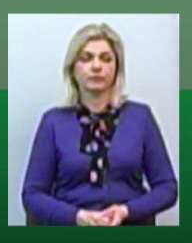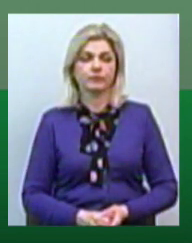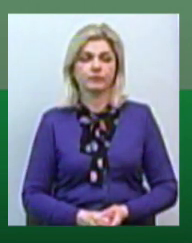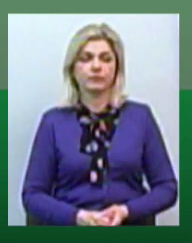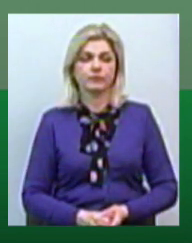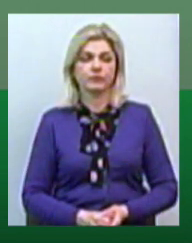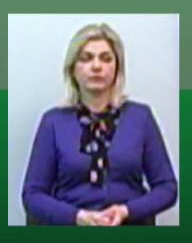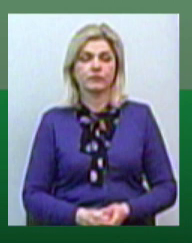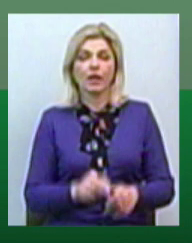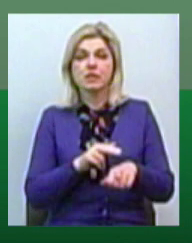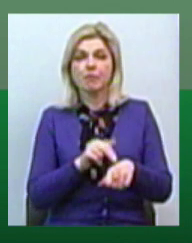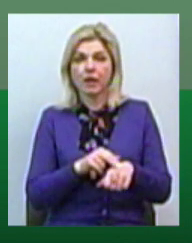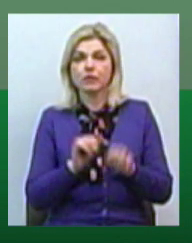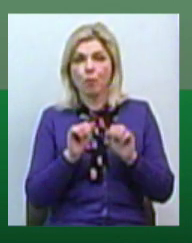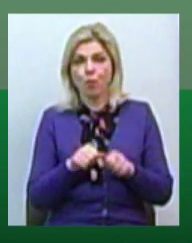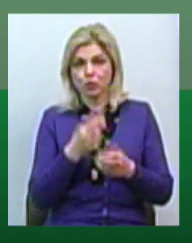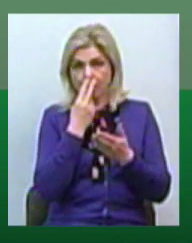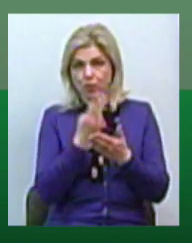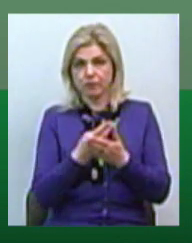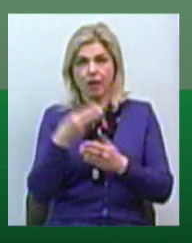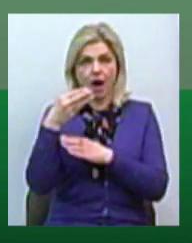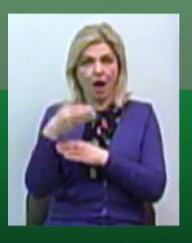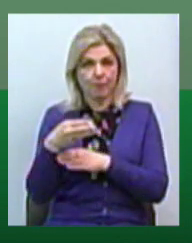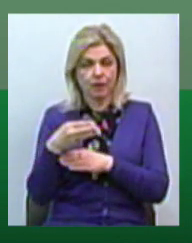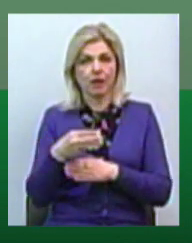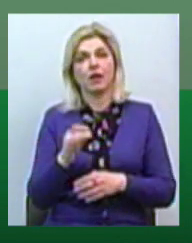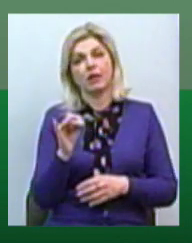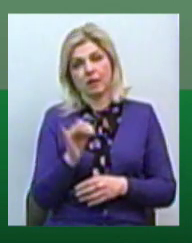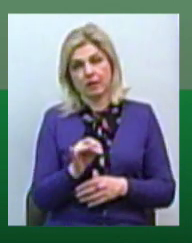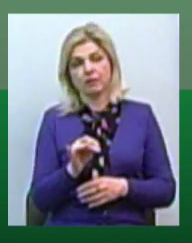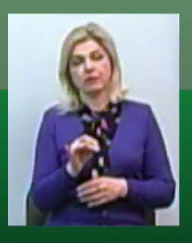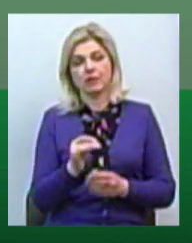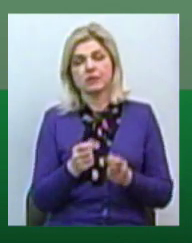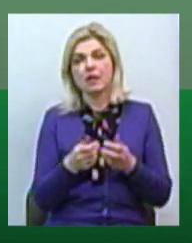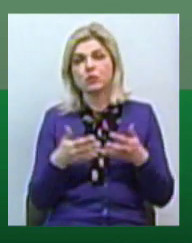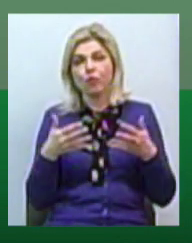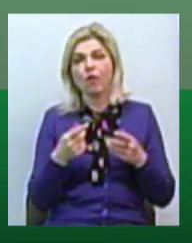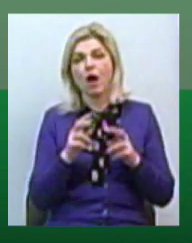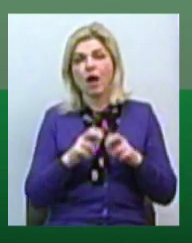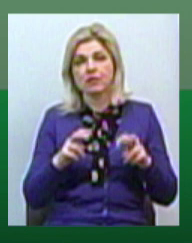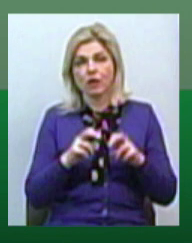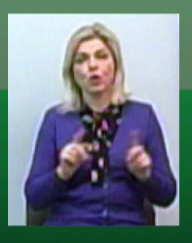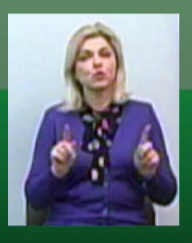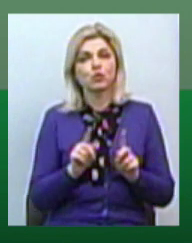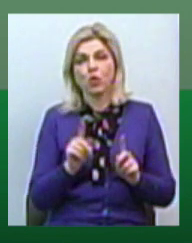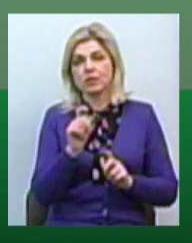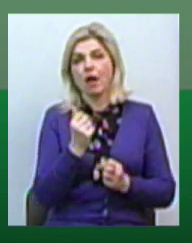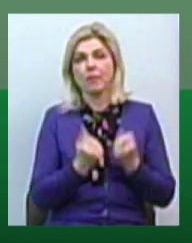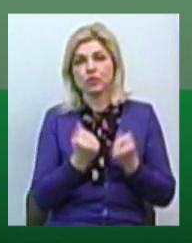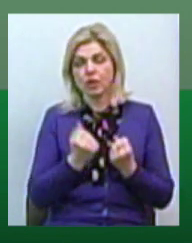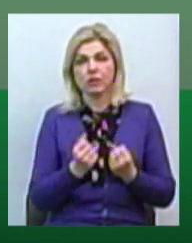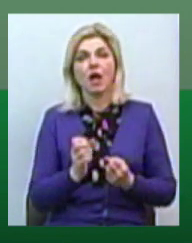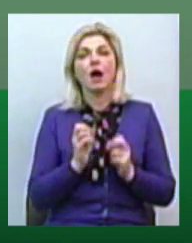інспектори можуть подивитися по камерах та з'ясувати, що саме за транспортний засіб і